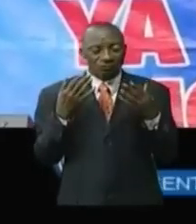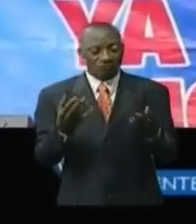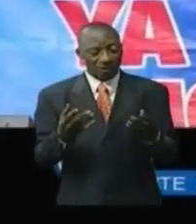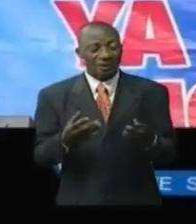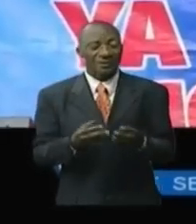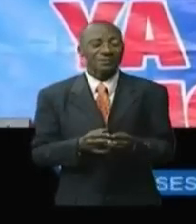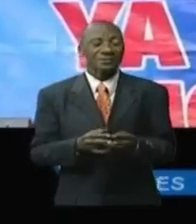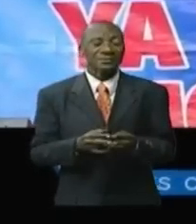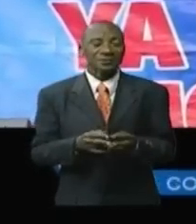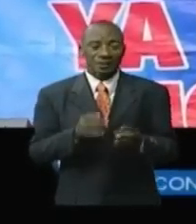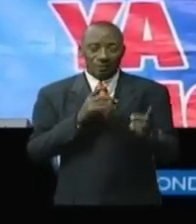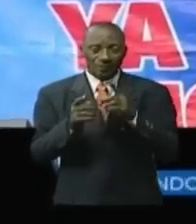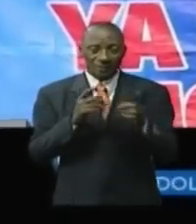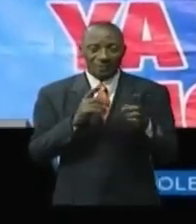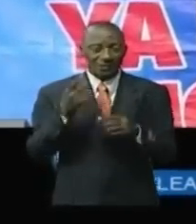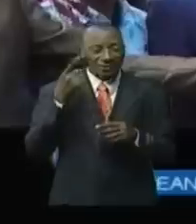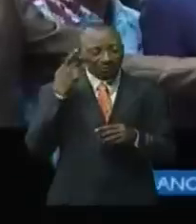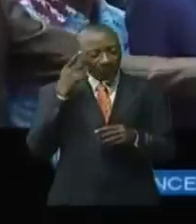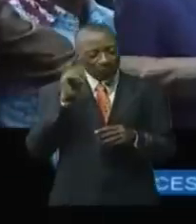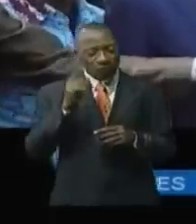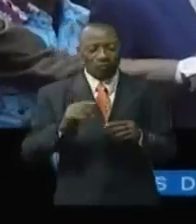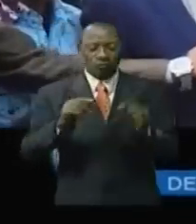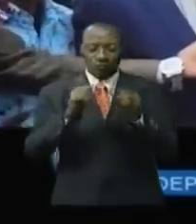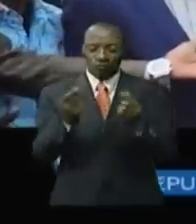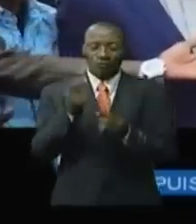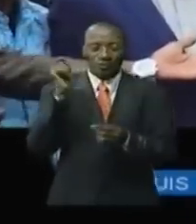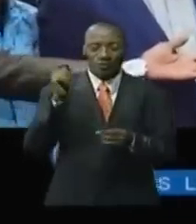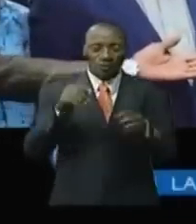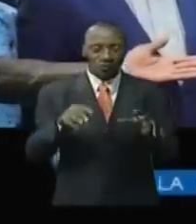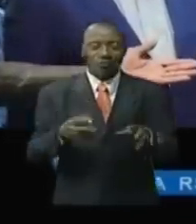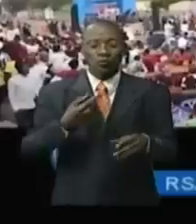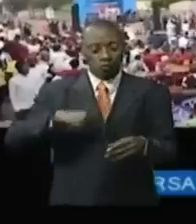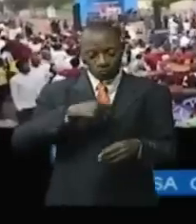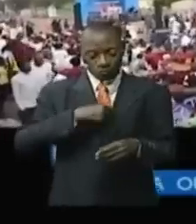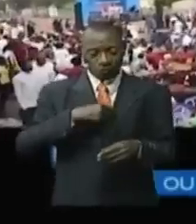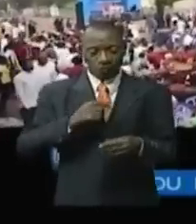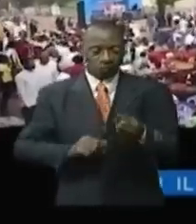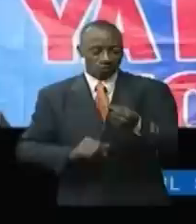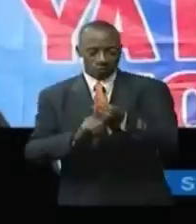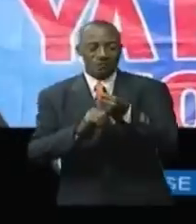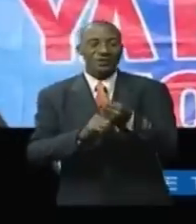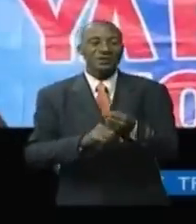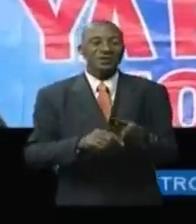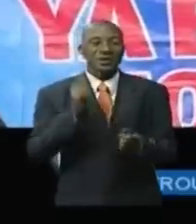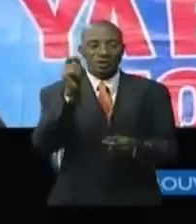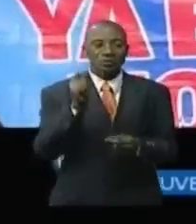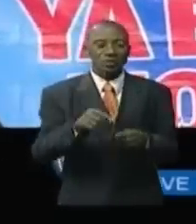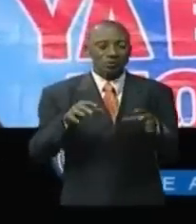le président Félix Tshisekedi pour sa vision d'un Congo uni dans la paix.